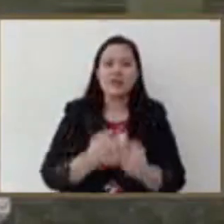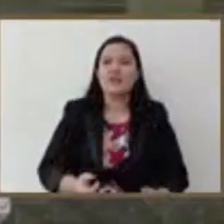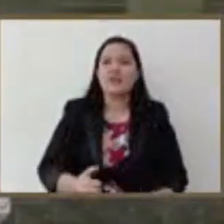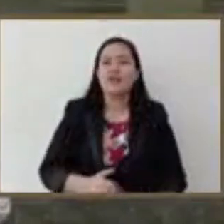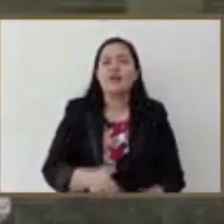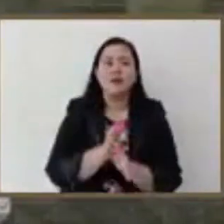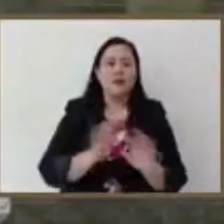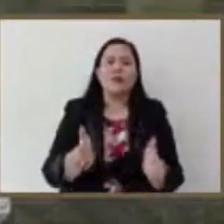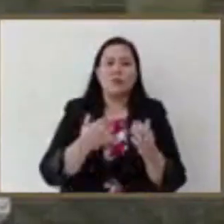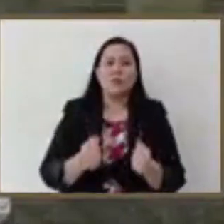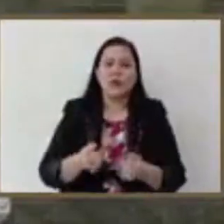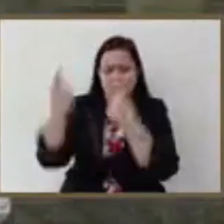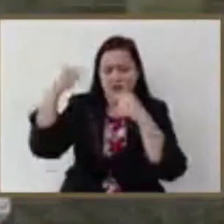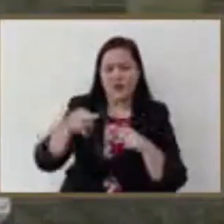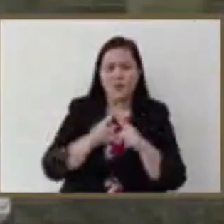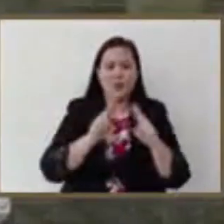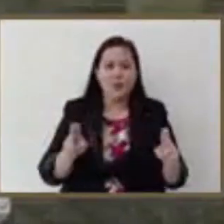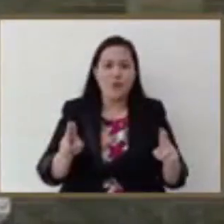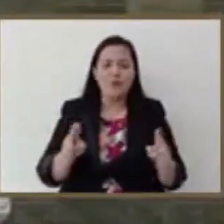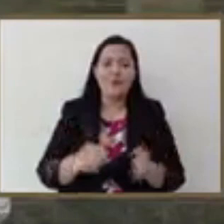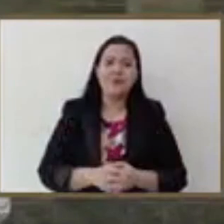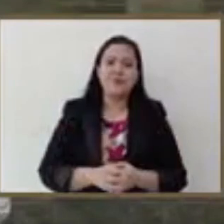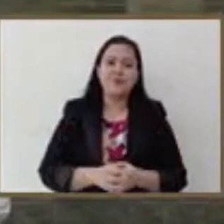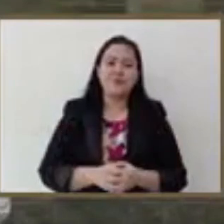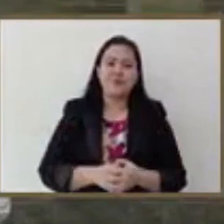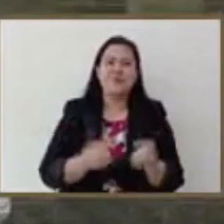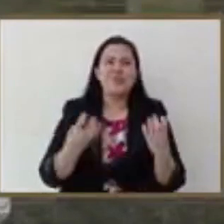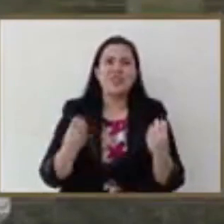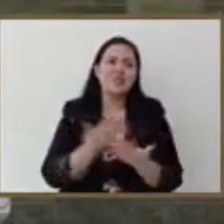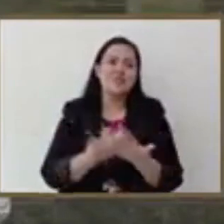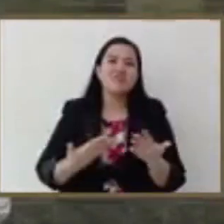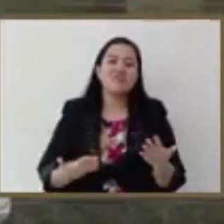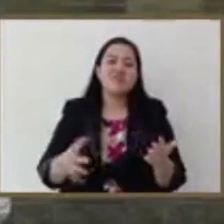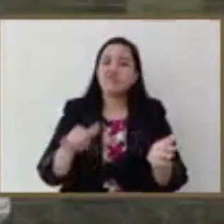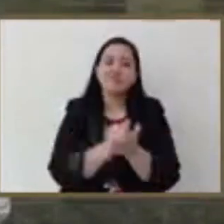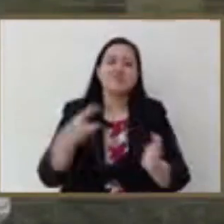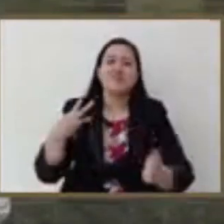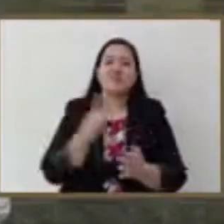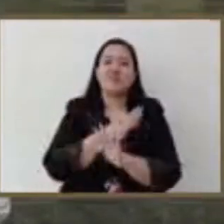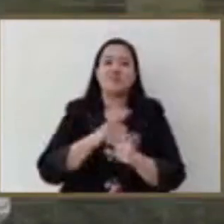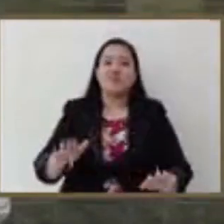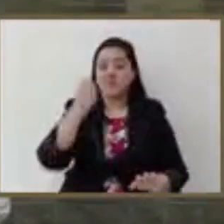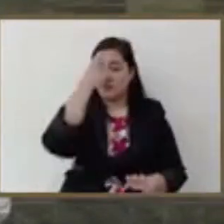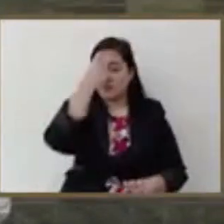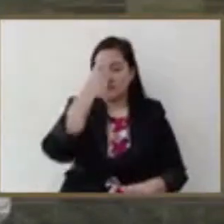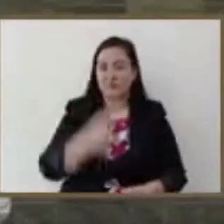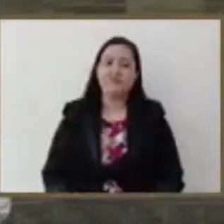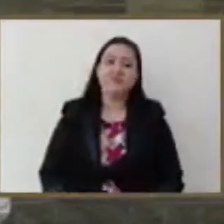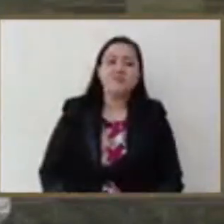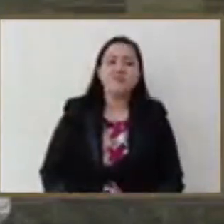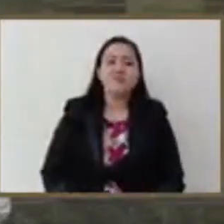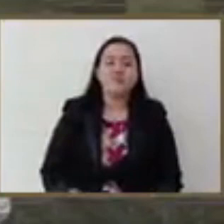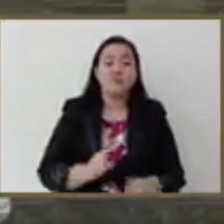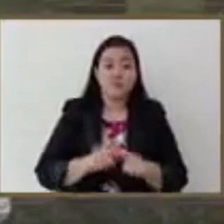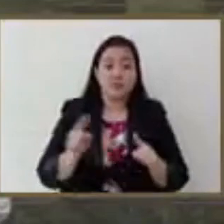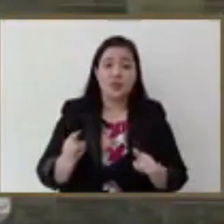so much things like that na hindi po natin nauunawaan, mga kapatid, sa buhay po natin. But you know what? You